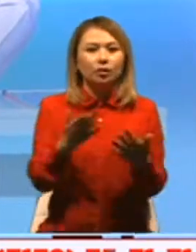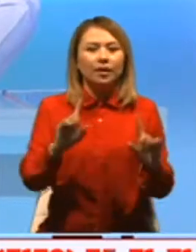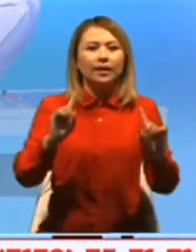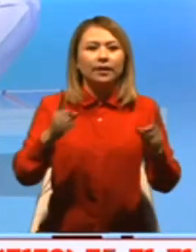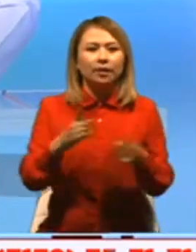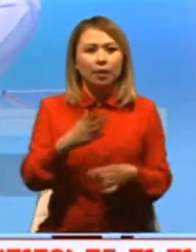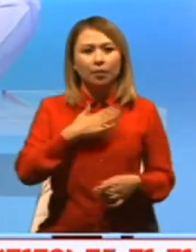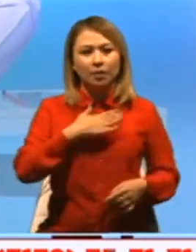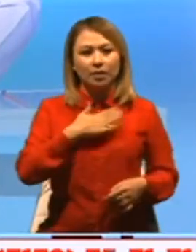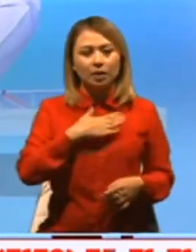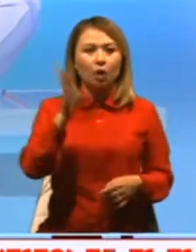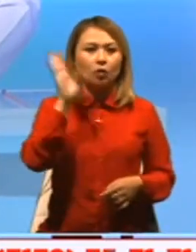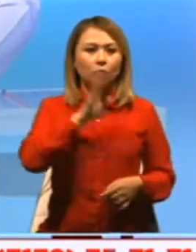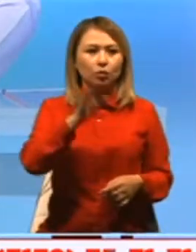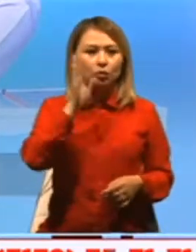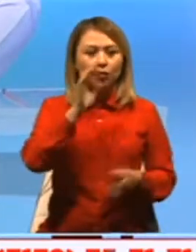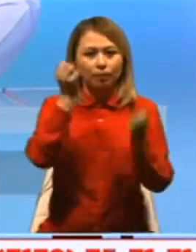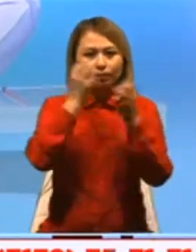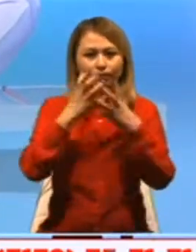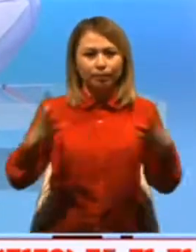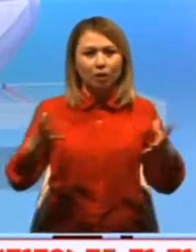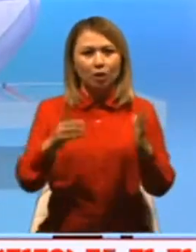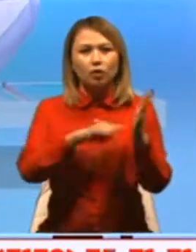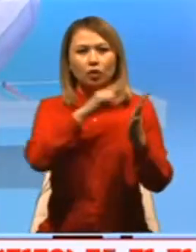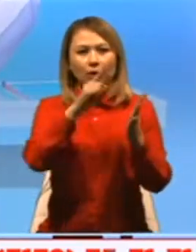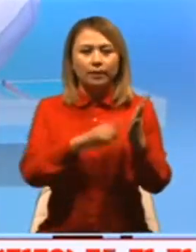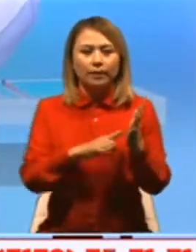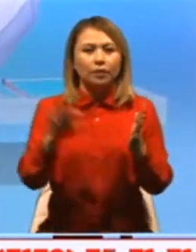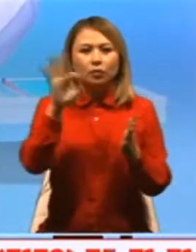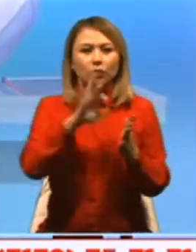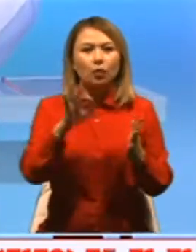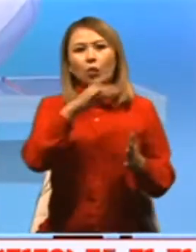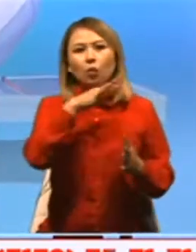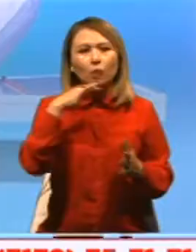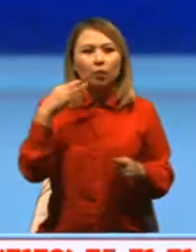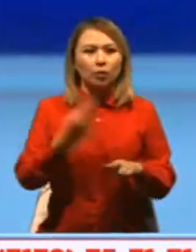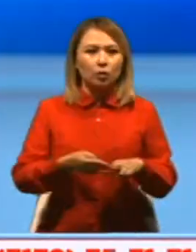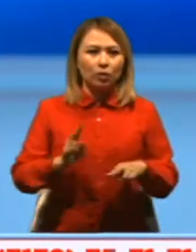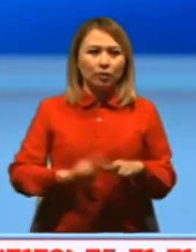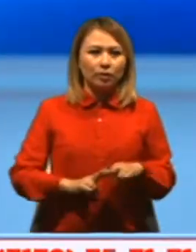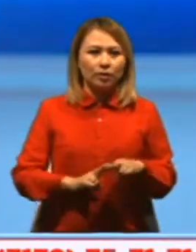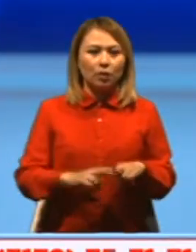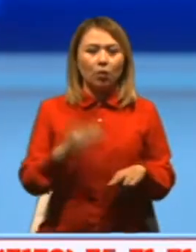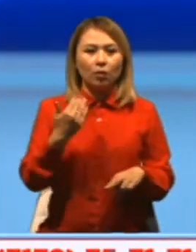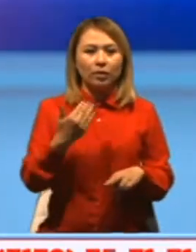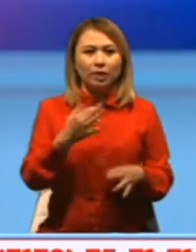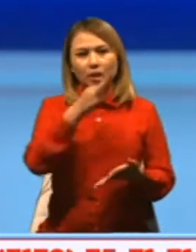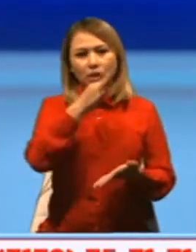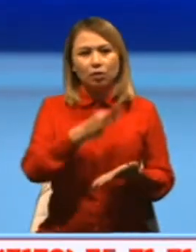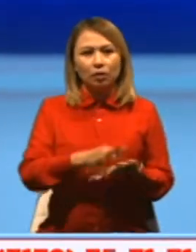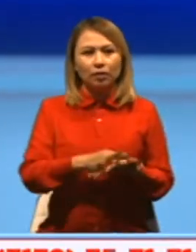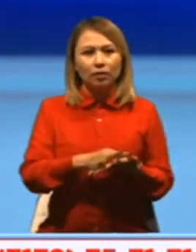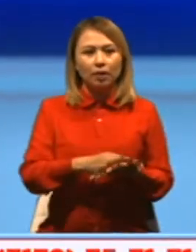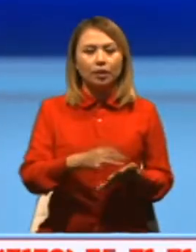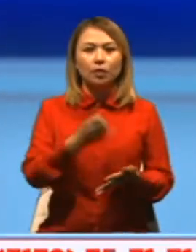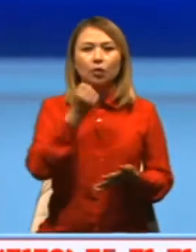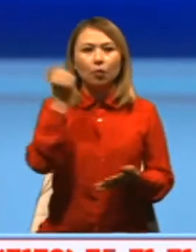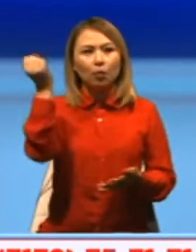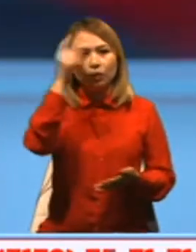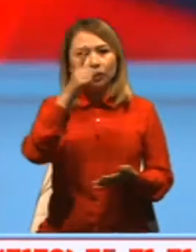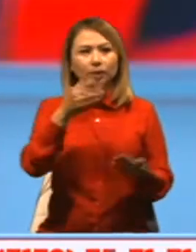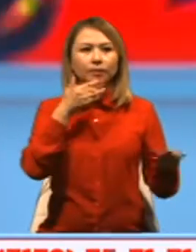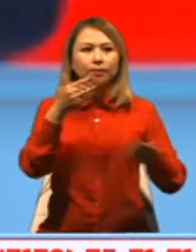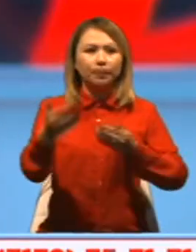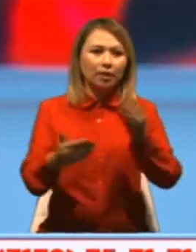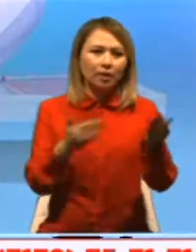біз су ішсек ісініп кетеміз деген сұрақтар редакциямызға көп келуде. Осы сұрақтардың жауабын дәрігерлерден сұрайық. Алдымен